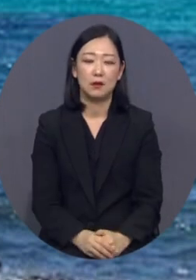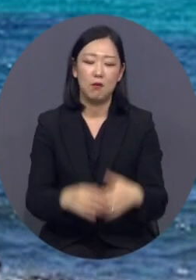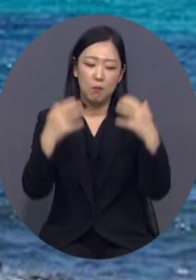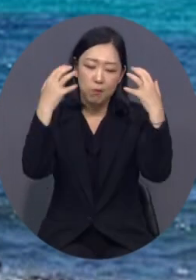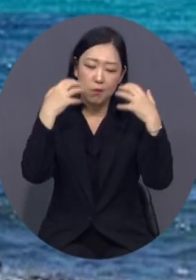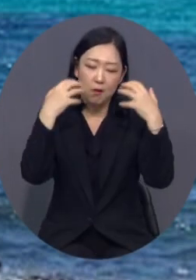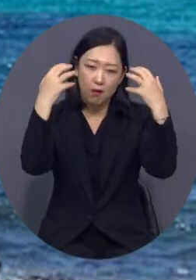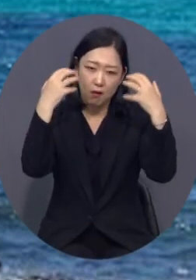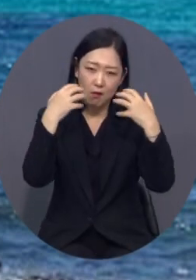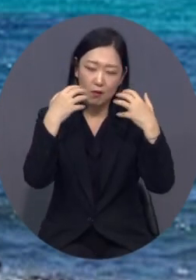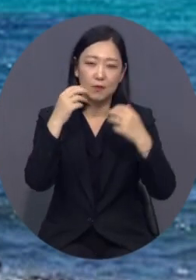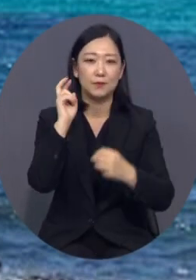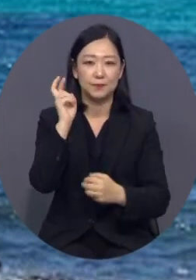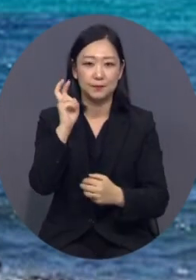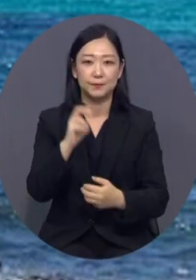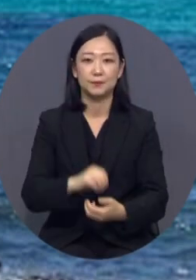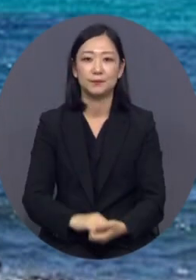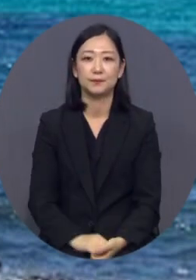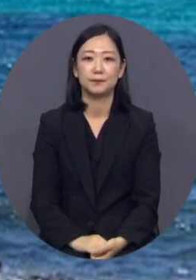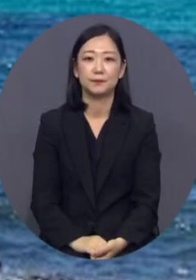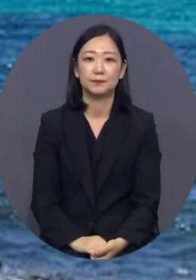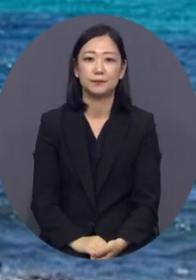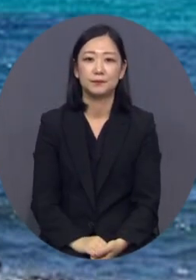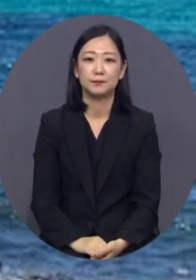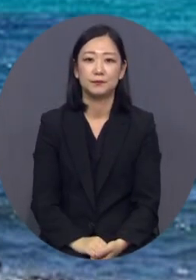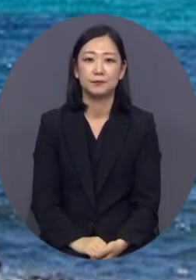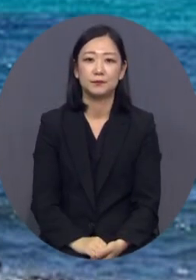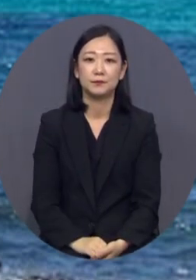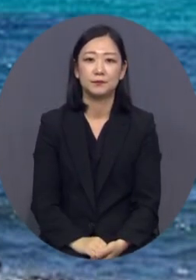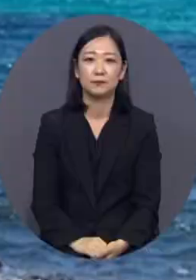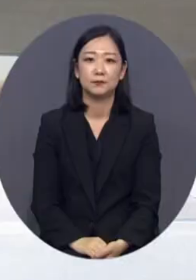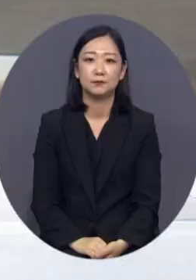토요일은 낮더위를 보이겠습니다 기상정보였습니다